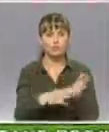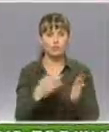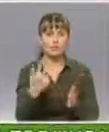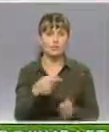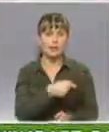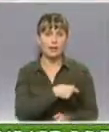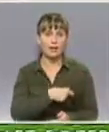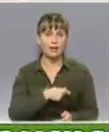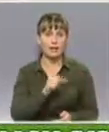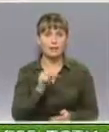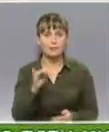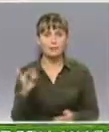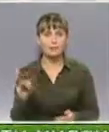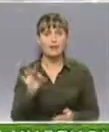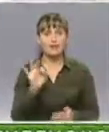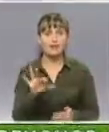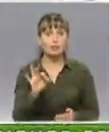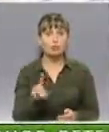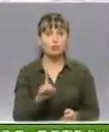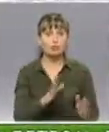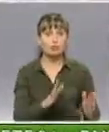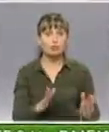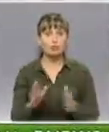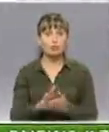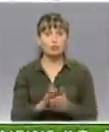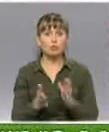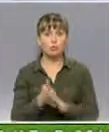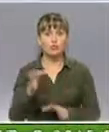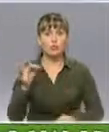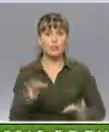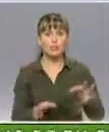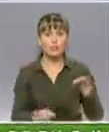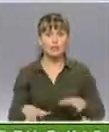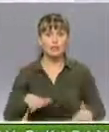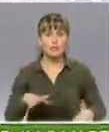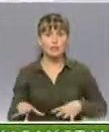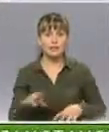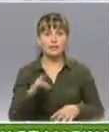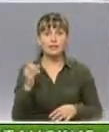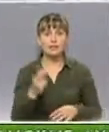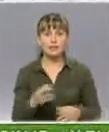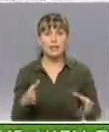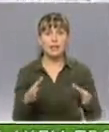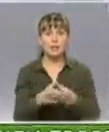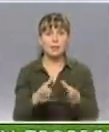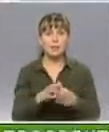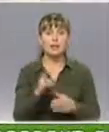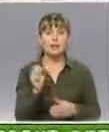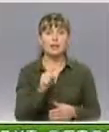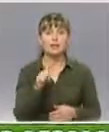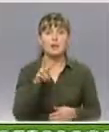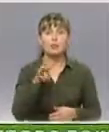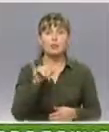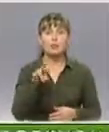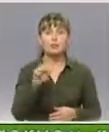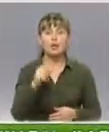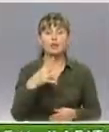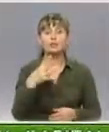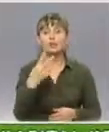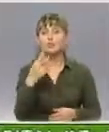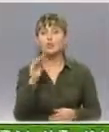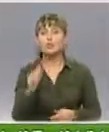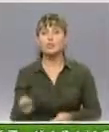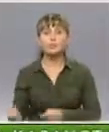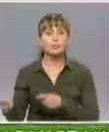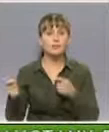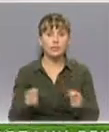93-го бензина. В октябре, чтобы стабилизировать ситуацию на топливном рынке, национальная компания «Казмунайгаз» завезла 42 тысячи тонн горючего. 12